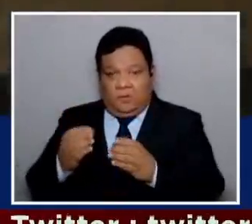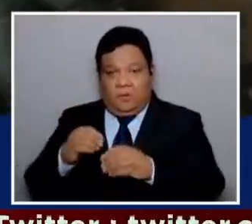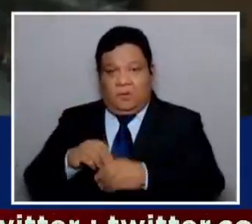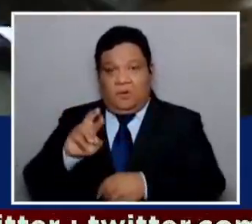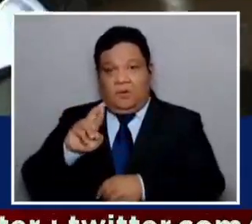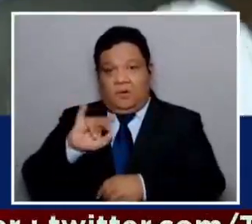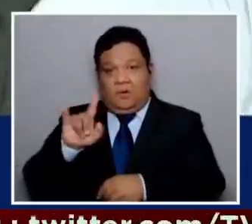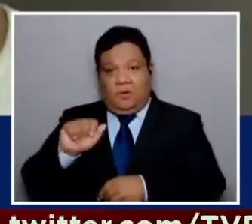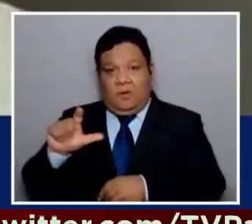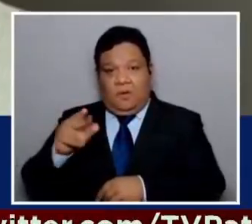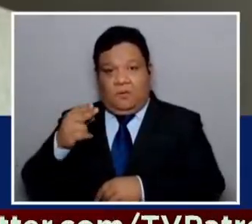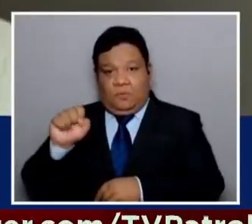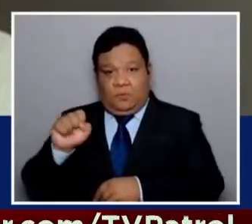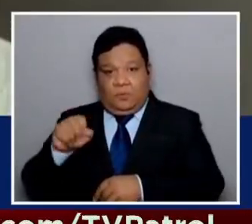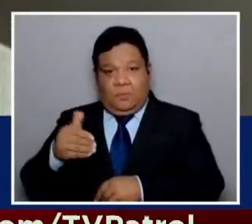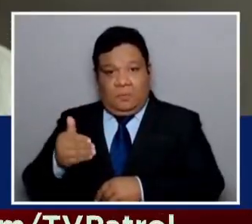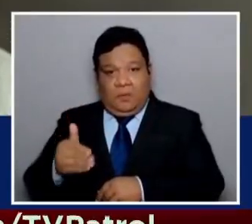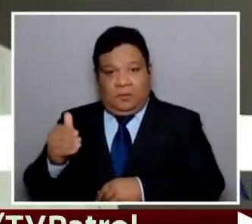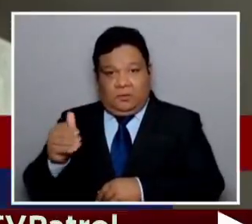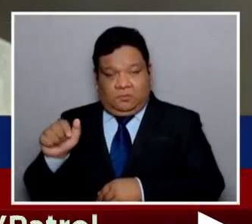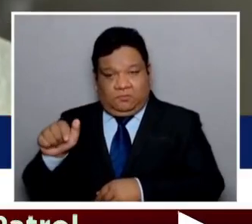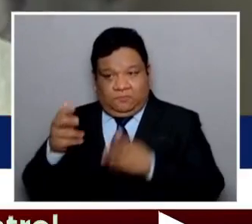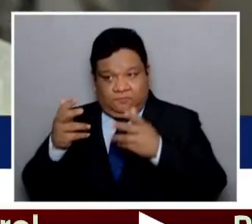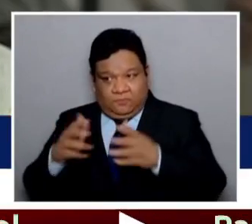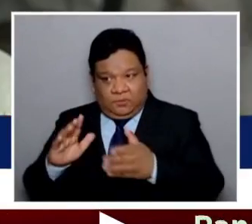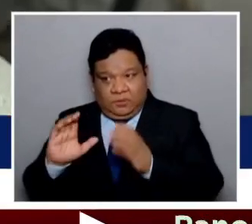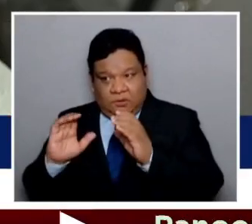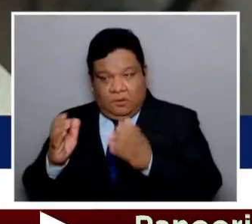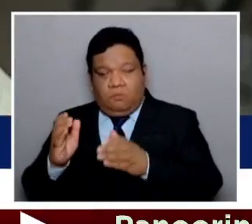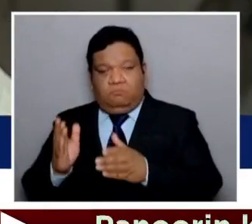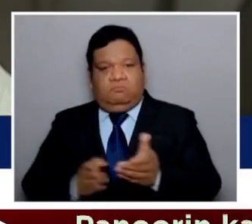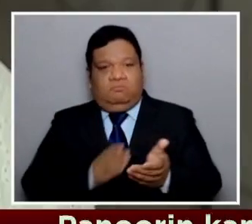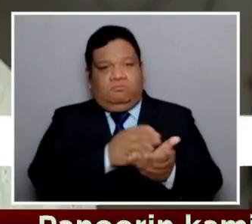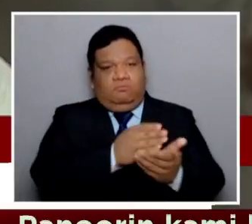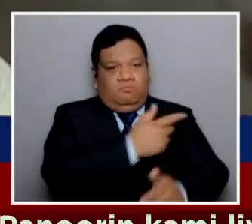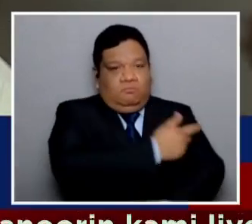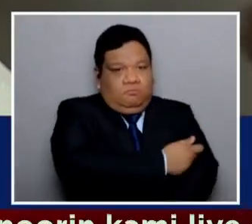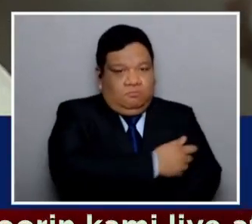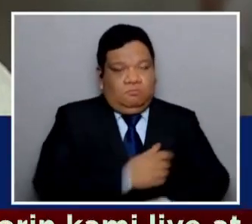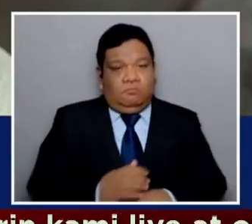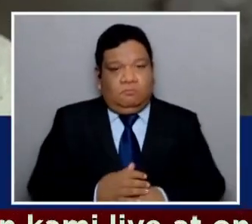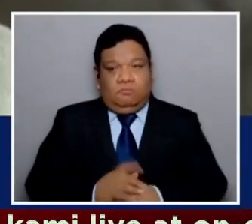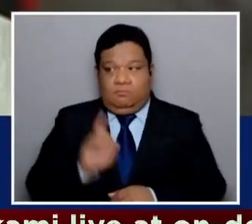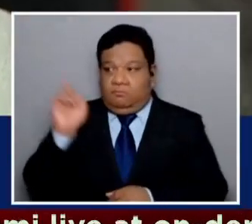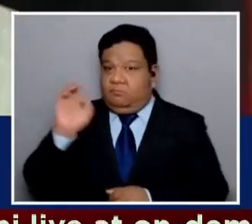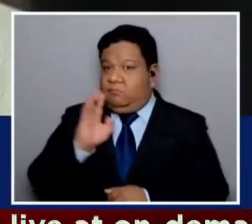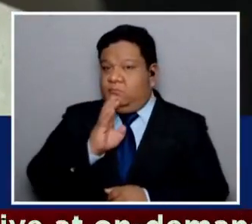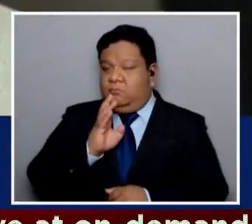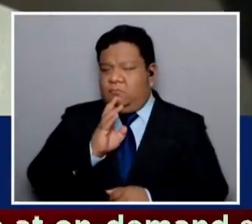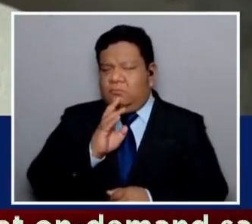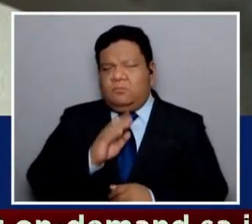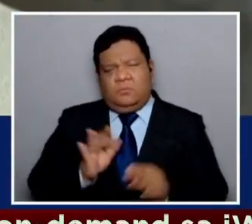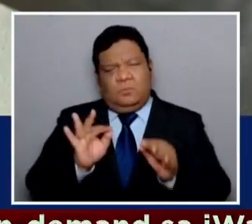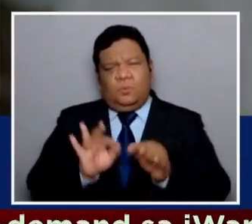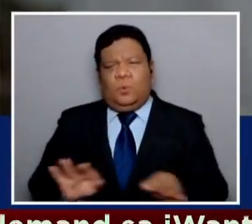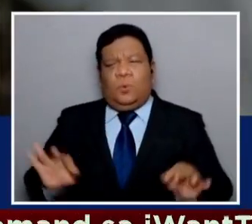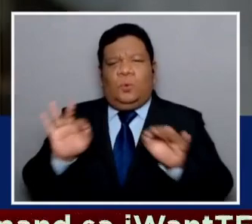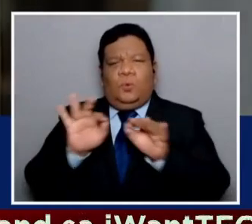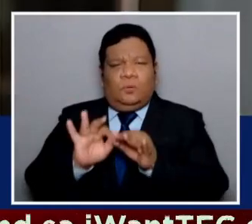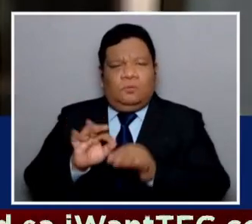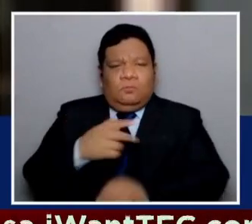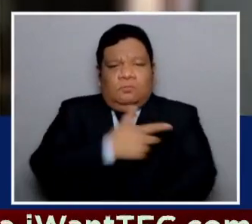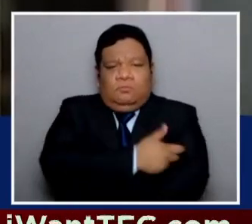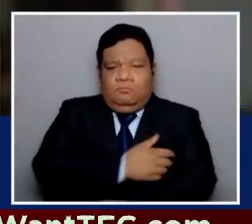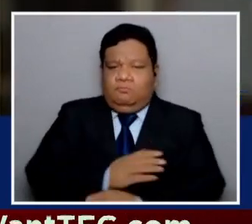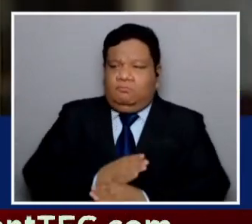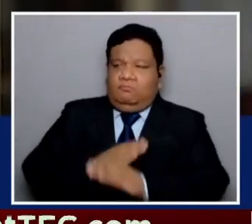Pasig City. Super importante po sa akin na mabakunahan po kasi po iwas COVID na rin po. Sobrang